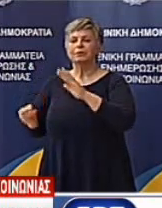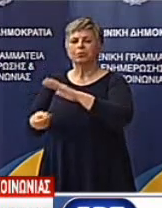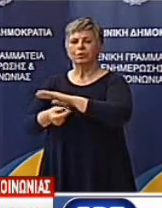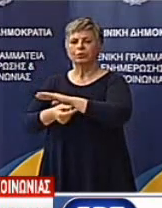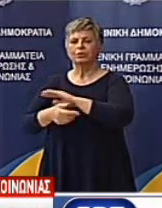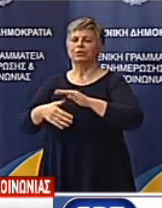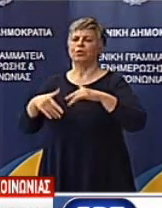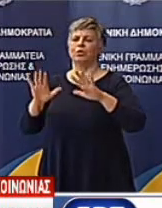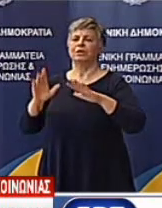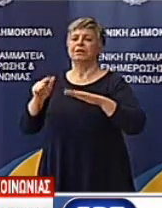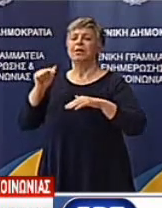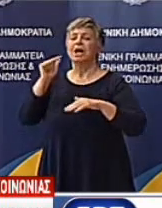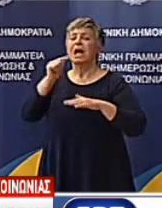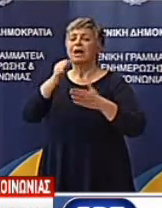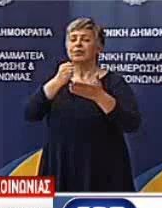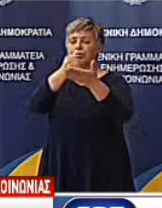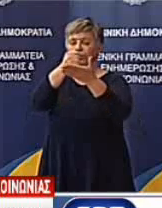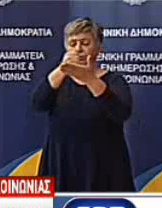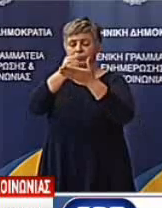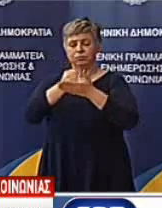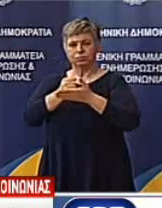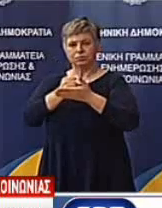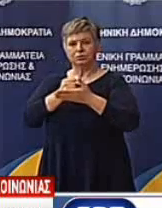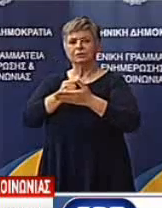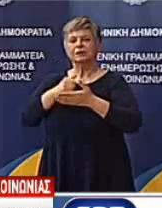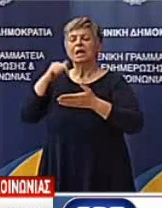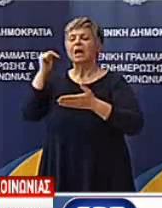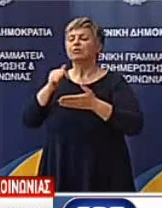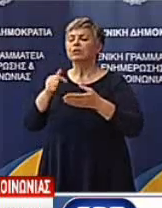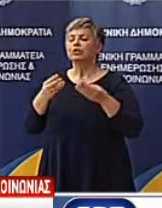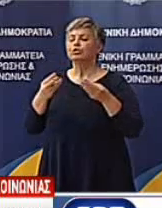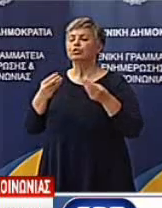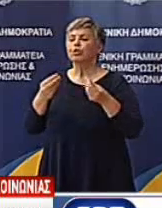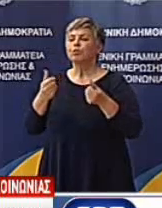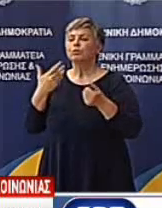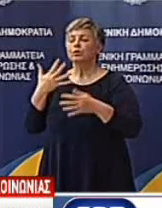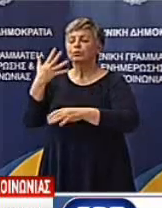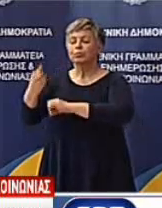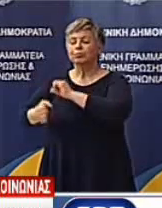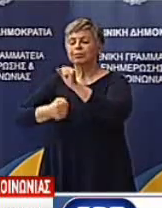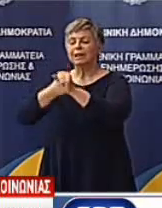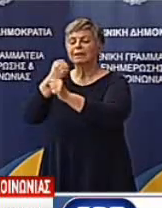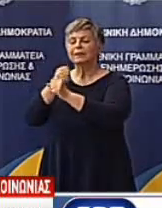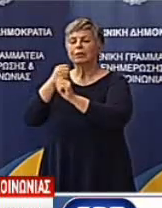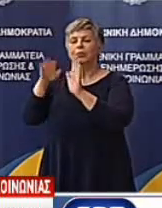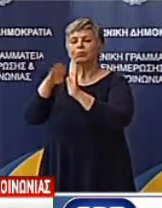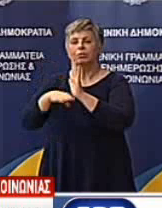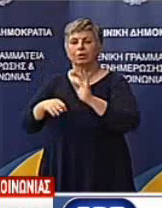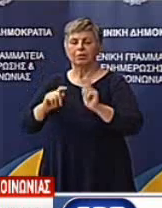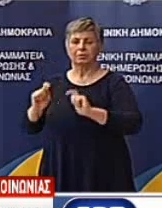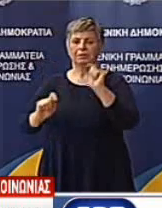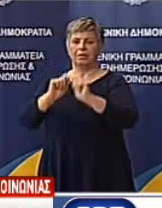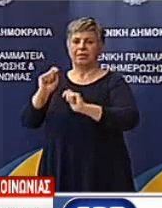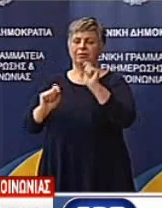είχαν συγκεκριμένους κωδικούς για έργα πενταετίας απέναντι στο μεταναστευτικό ζήτημα, υπήρξε μια τεχνική δυσκολία στην απορρόφηση αυτών των